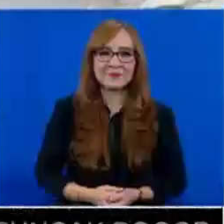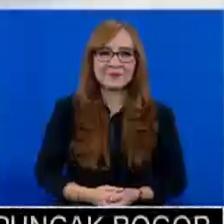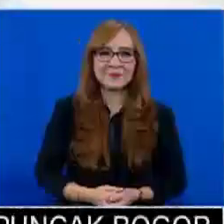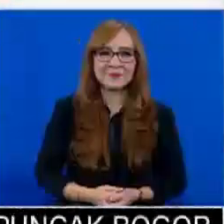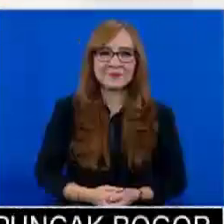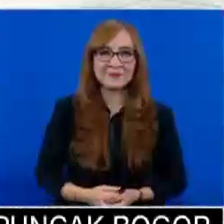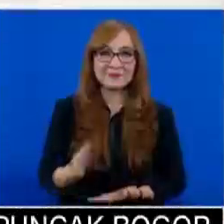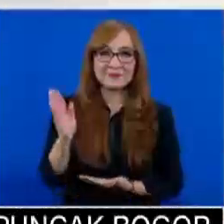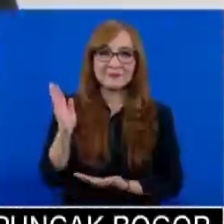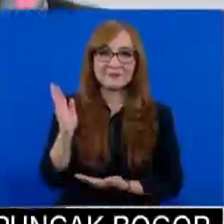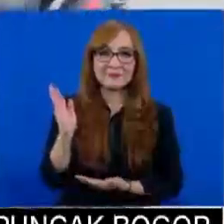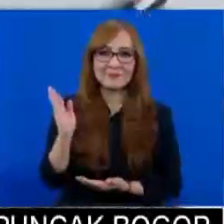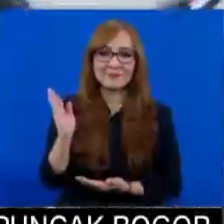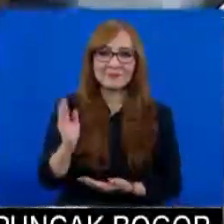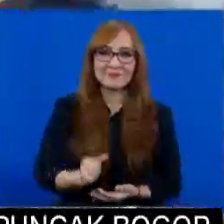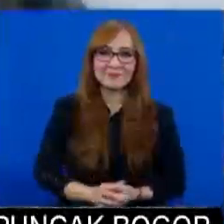Misi, Mbak.